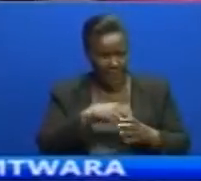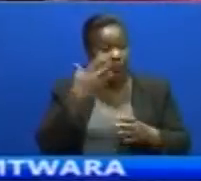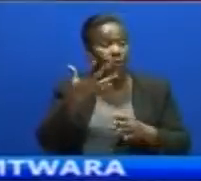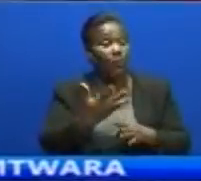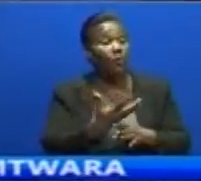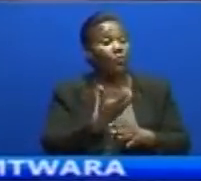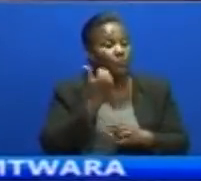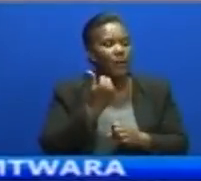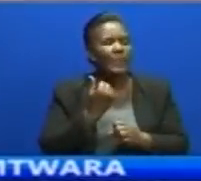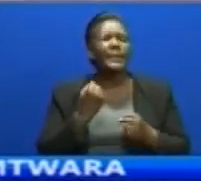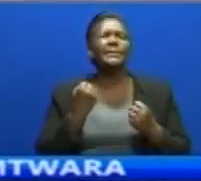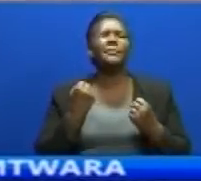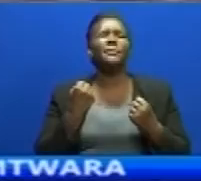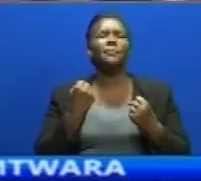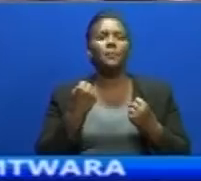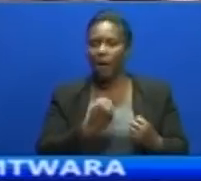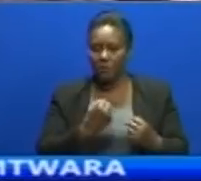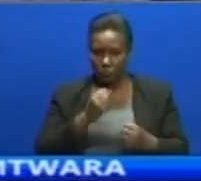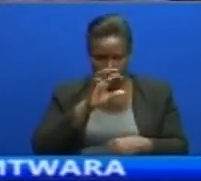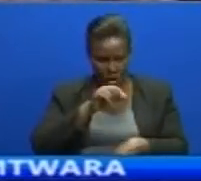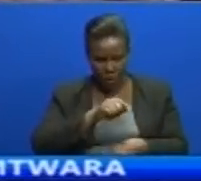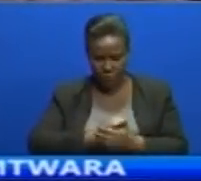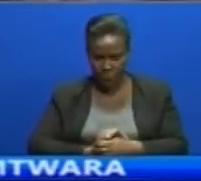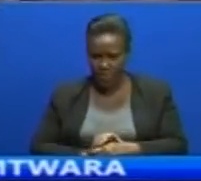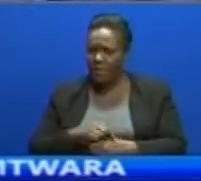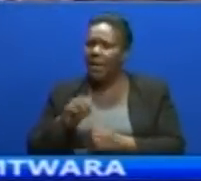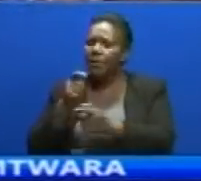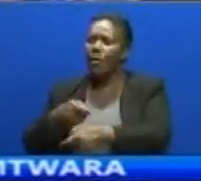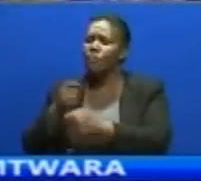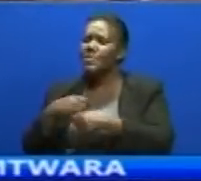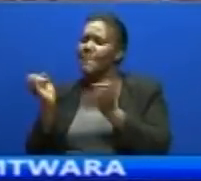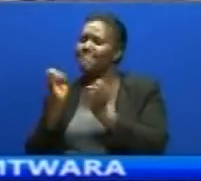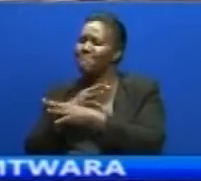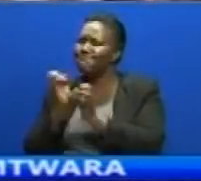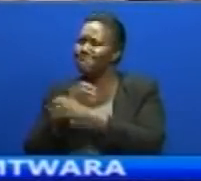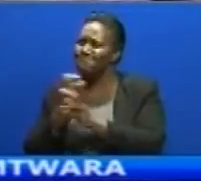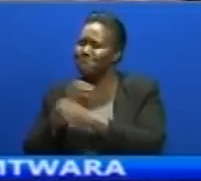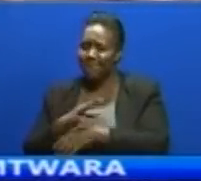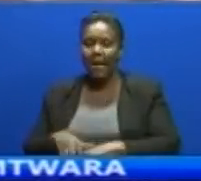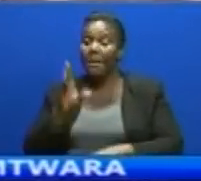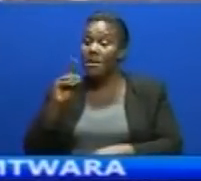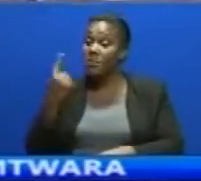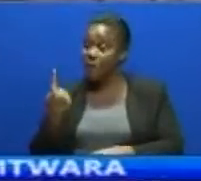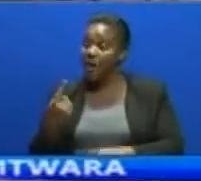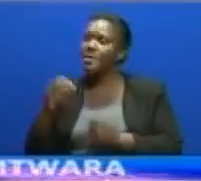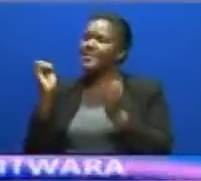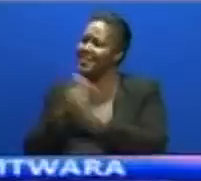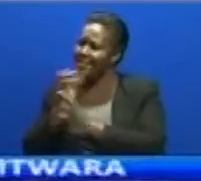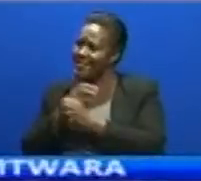umekuwa mgumu, jambo ambalo limeibua mjadala katika kikao cha baraza la madiwani wa halmashauri ya wilaya ya